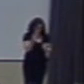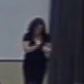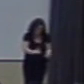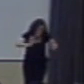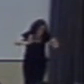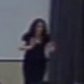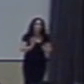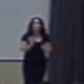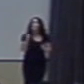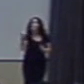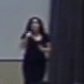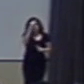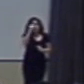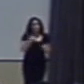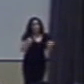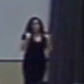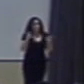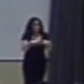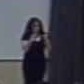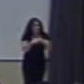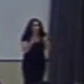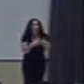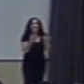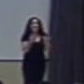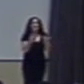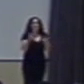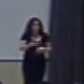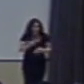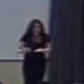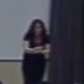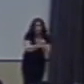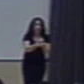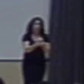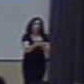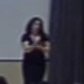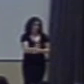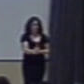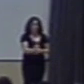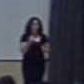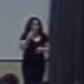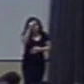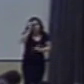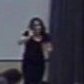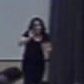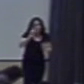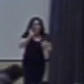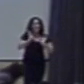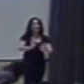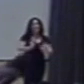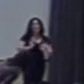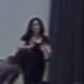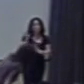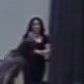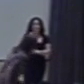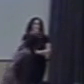responsabilitat personal hem de dir que no tot val. No? I a mi em sembla molt perillós quan en els mitjans que